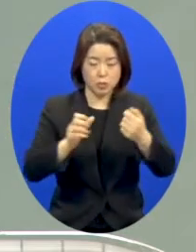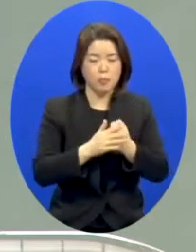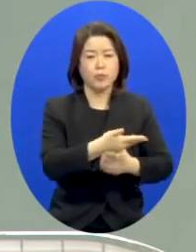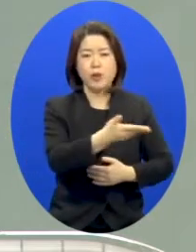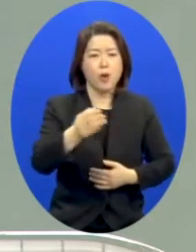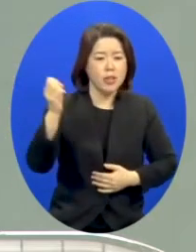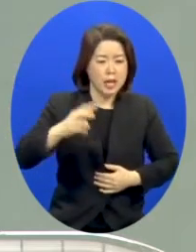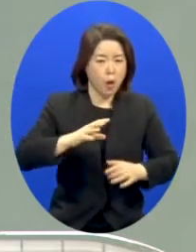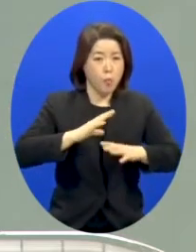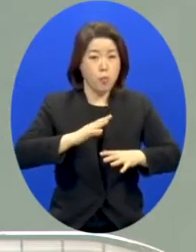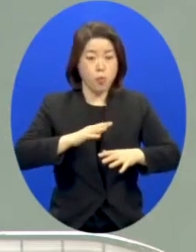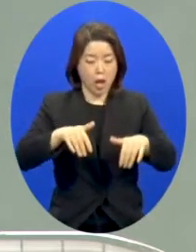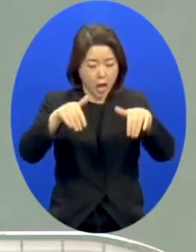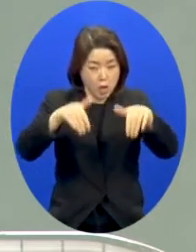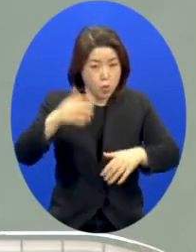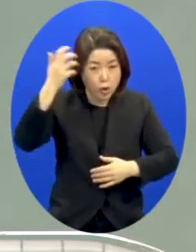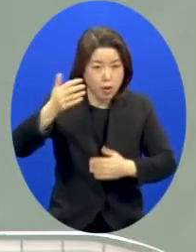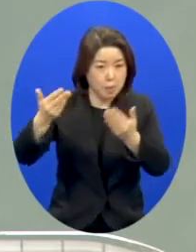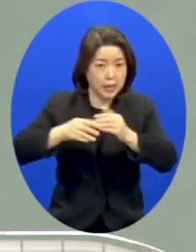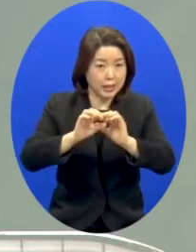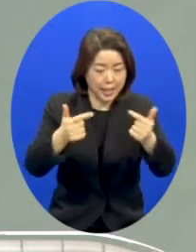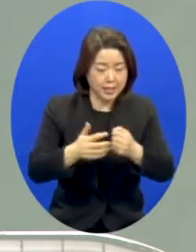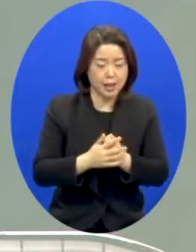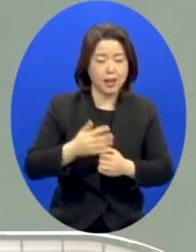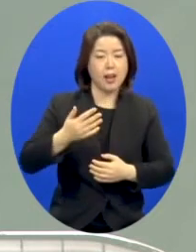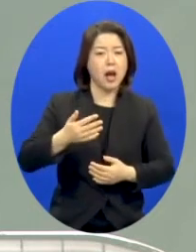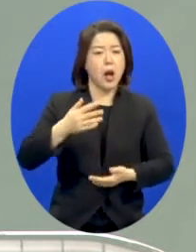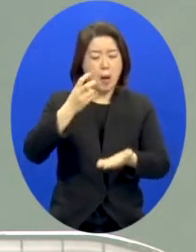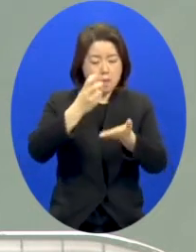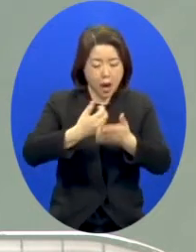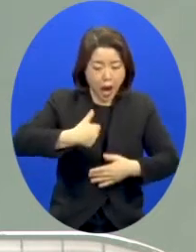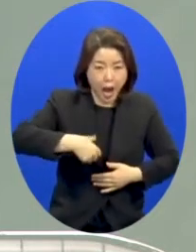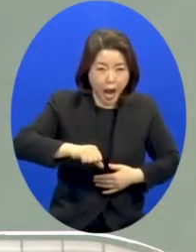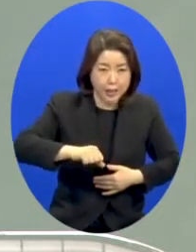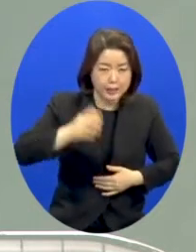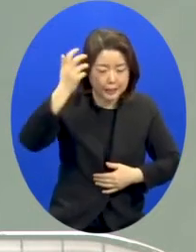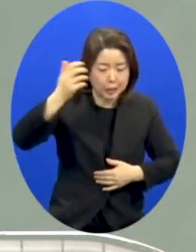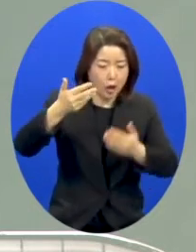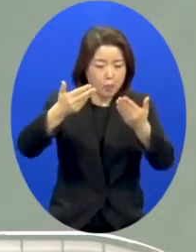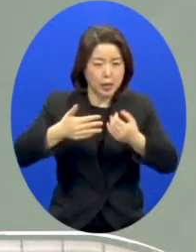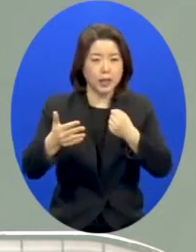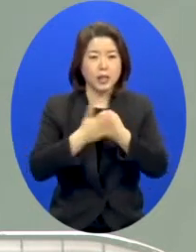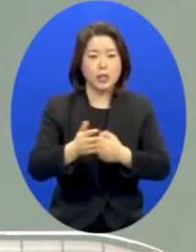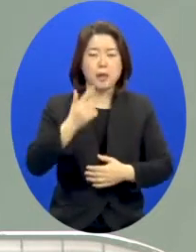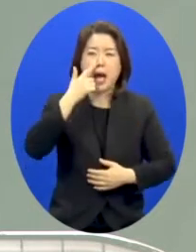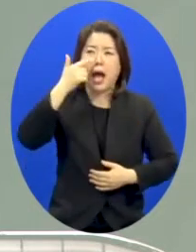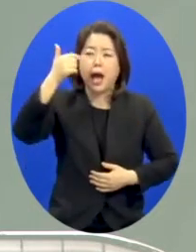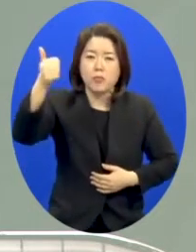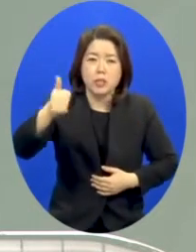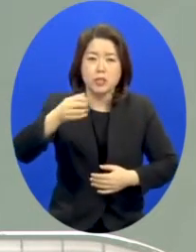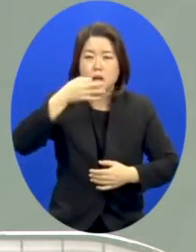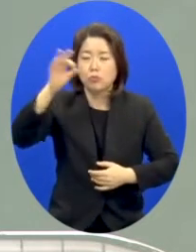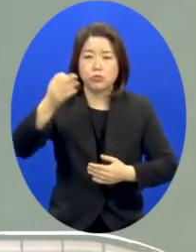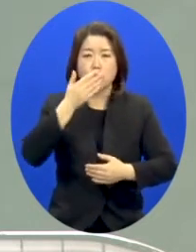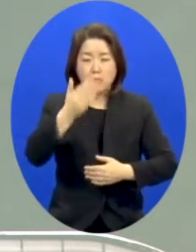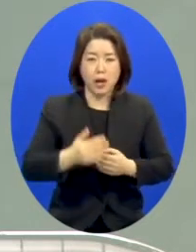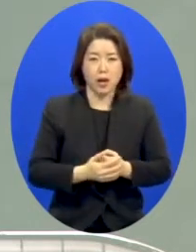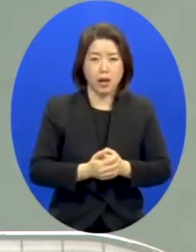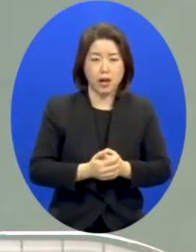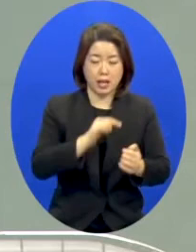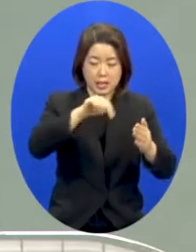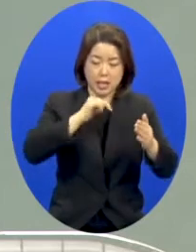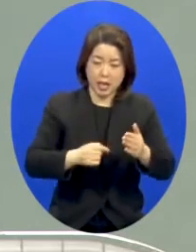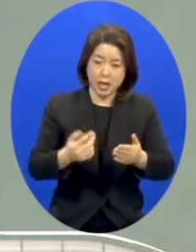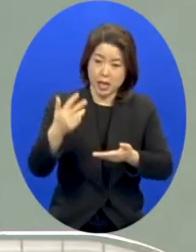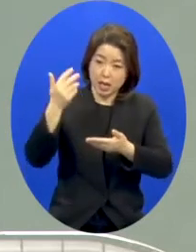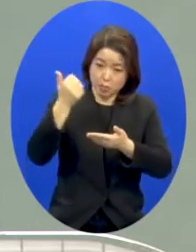아니하고 양자의 영을 받았으므로 우리가 아빠 아버지라고 부르지 있느니라 주님이 내 안에 계시니까 내가 하나님을 아버지라고